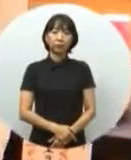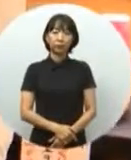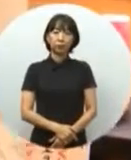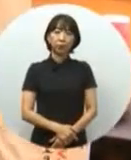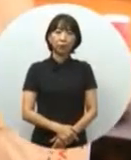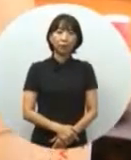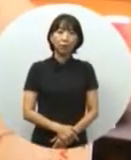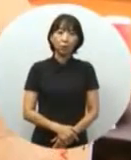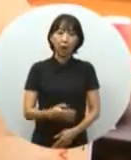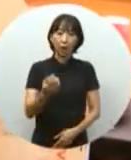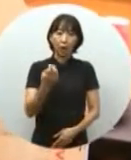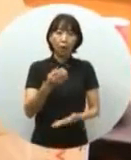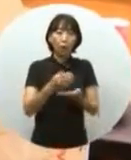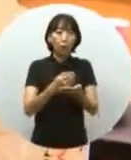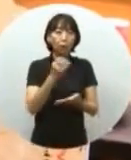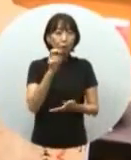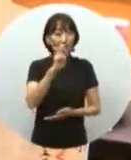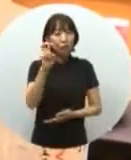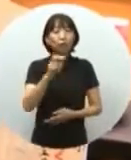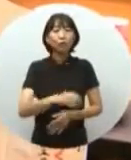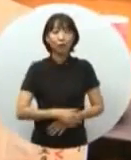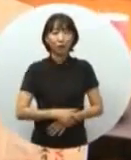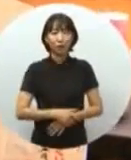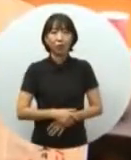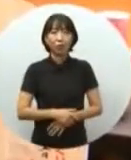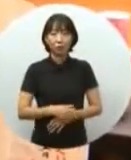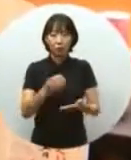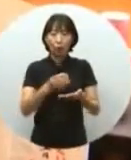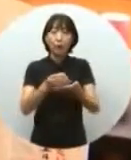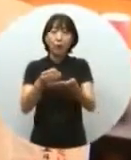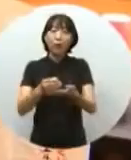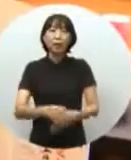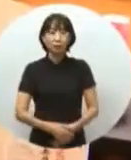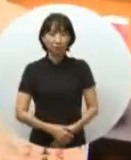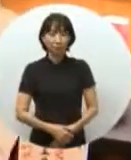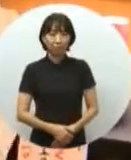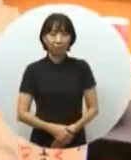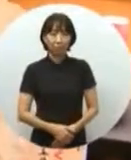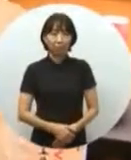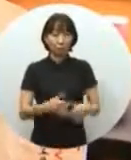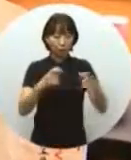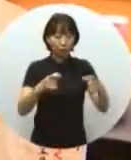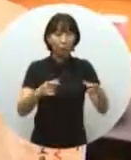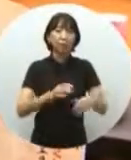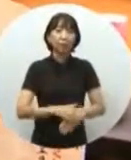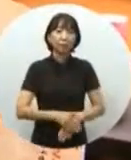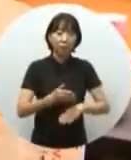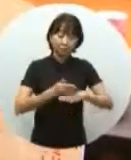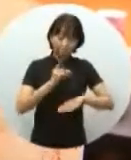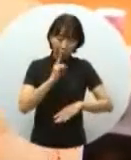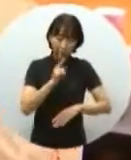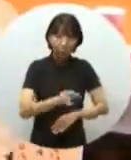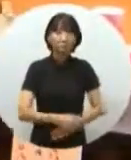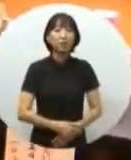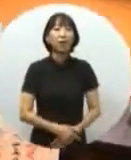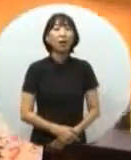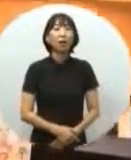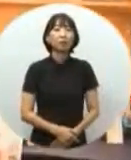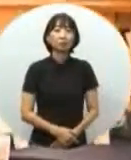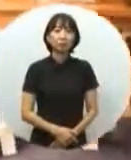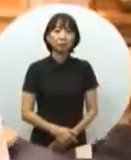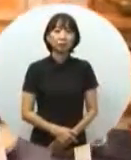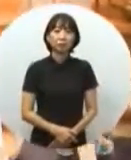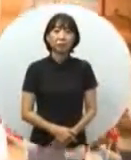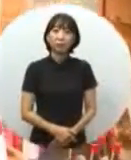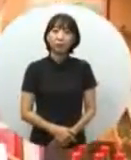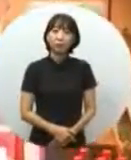こちらお釣りですね。はい、20円です。こちらお茶です。 ありがとうございます。 はい、本当プレミアム、 はい、ありがとうございます。 ありがとうございます。